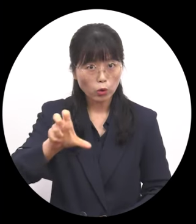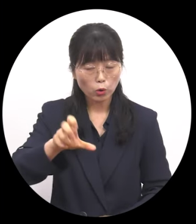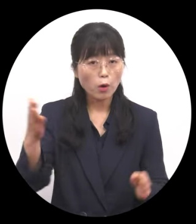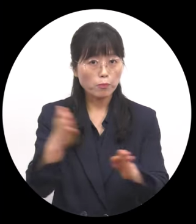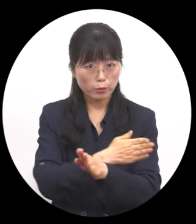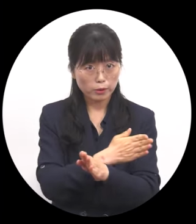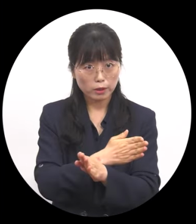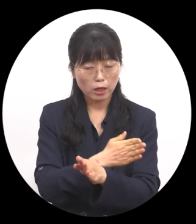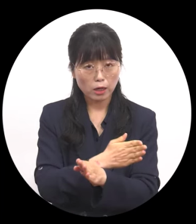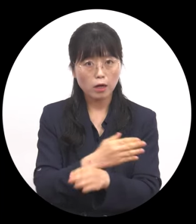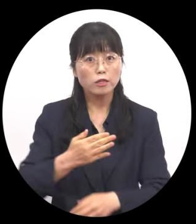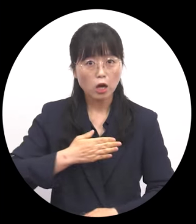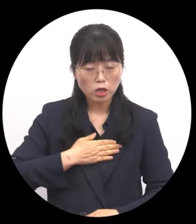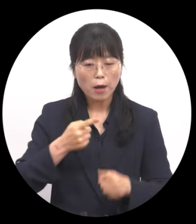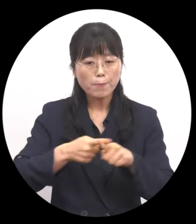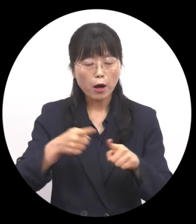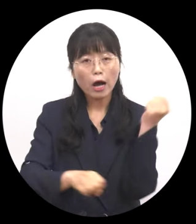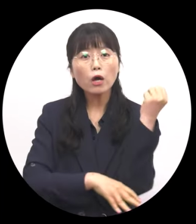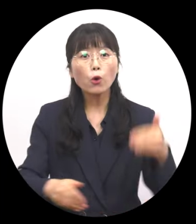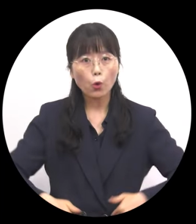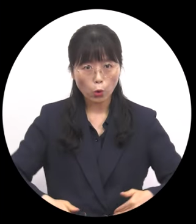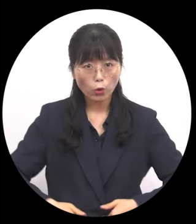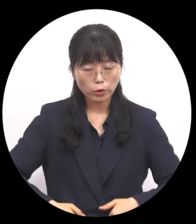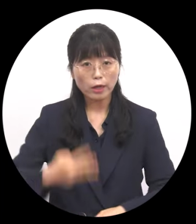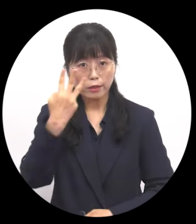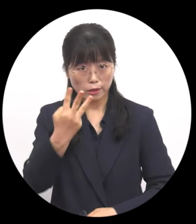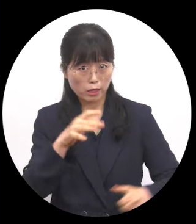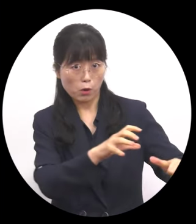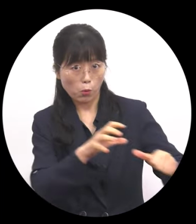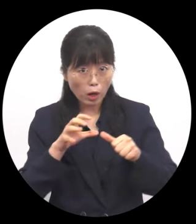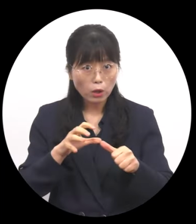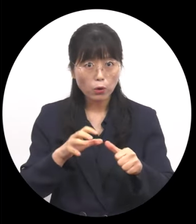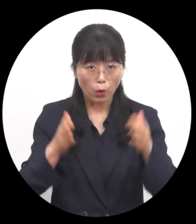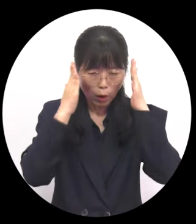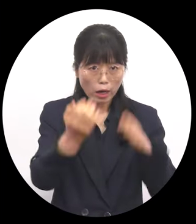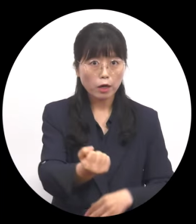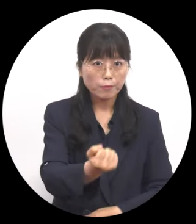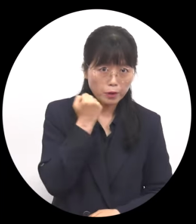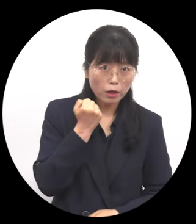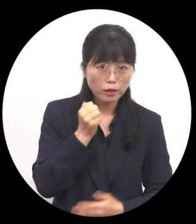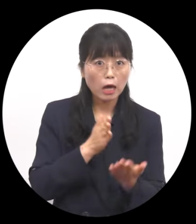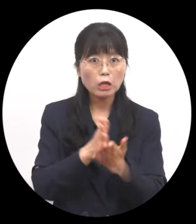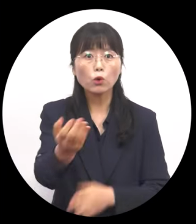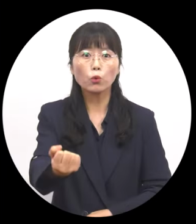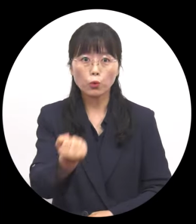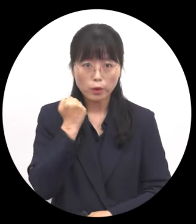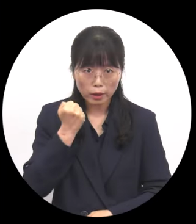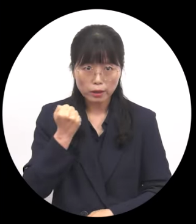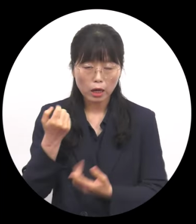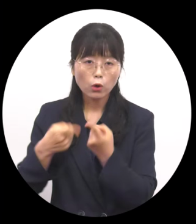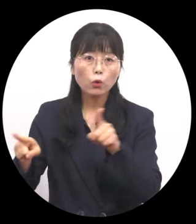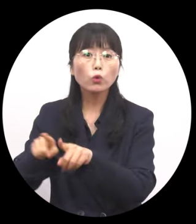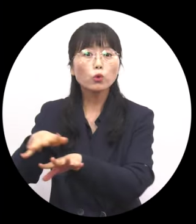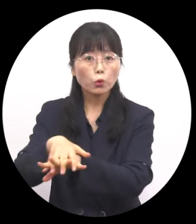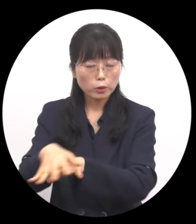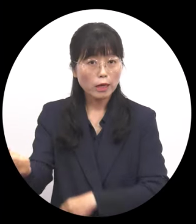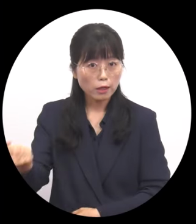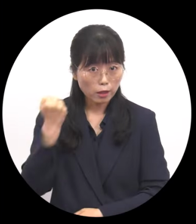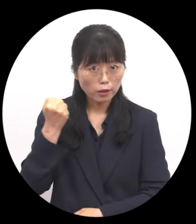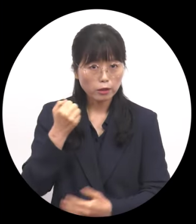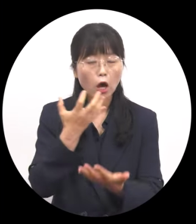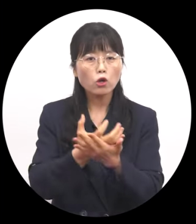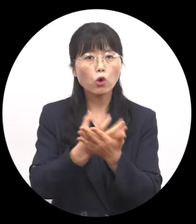2025학년도부터 저희는 평가 요소를 3개를 활용을 해서 학업 역량, 진로 역량, 공동체 역량으로